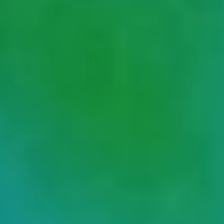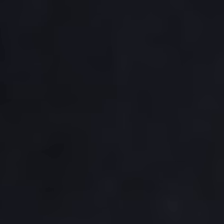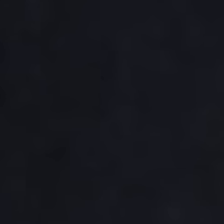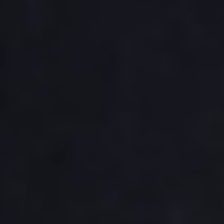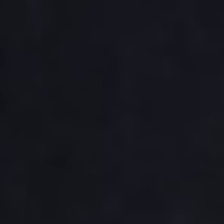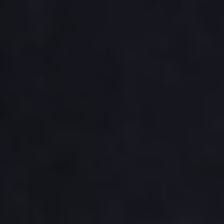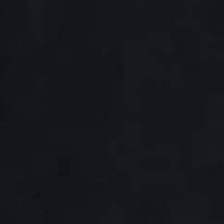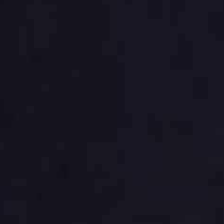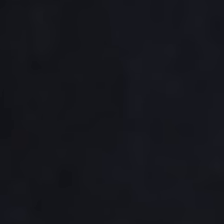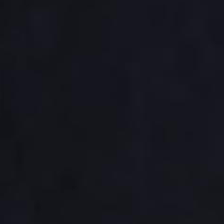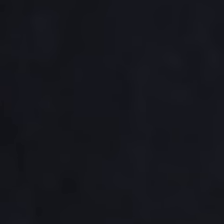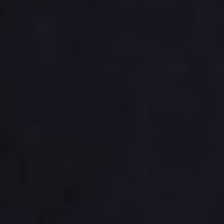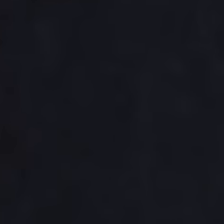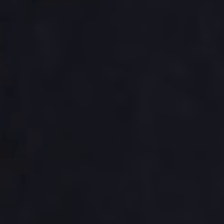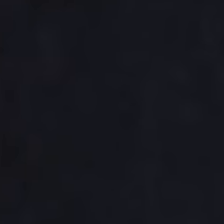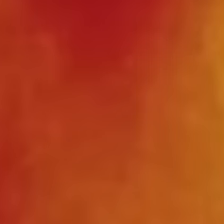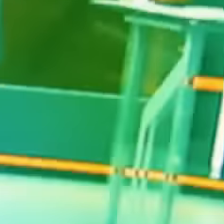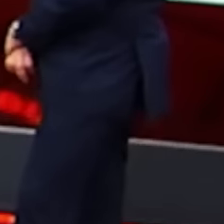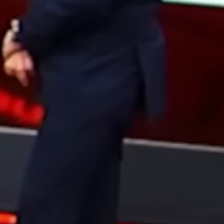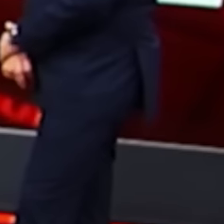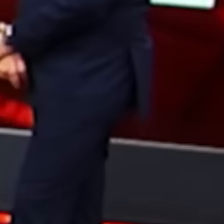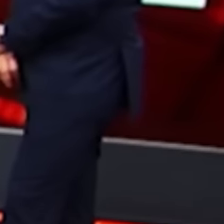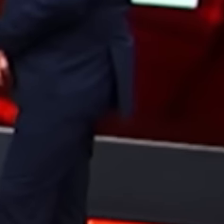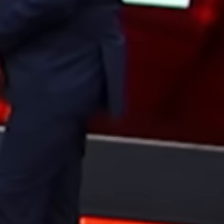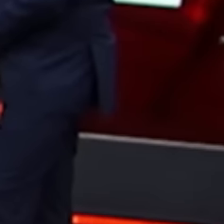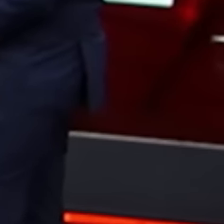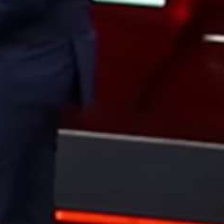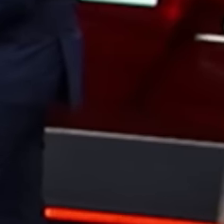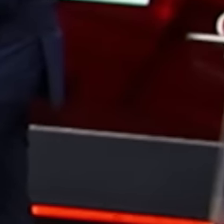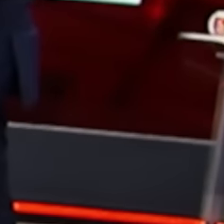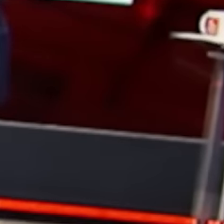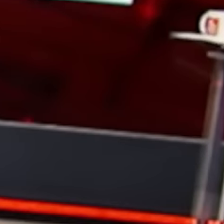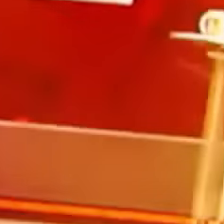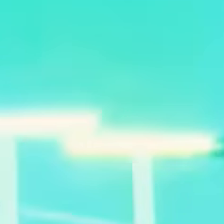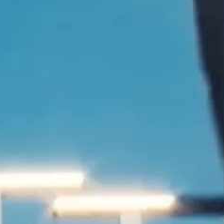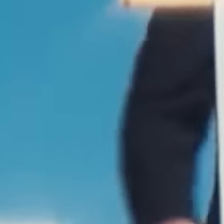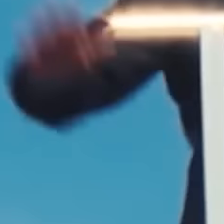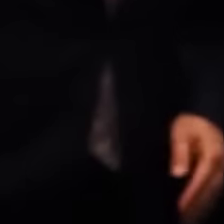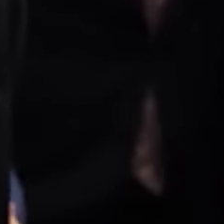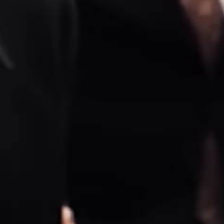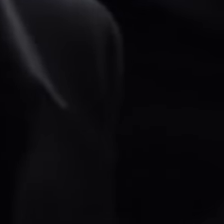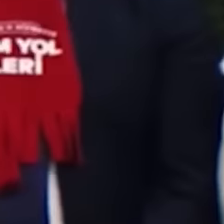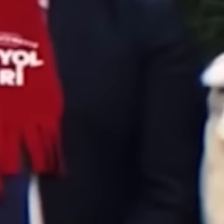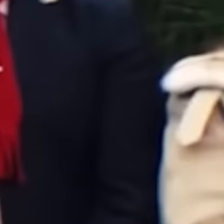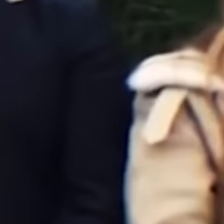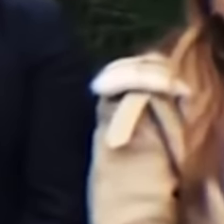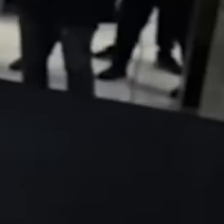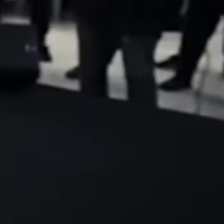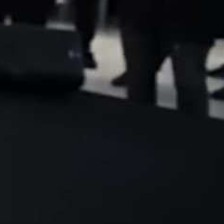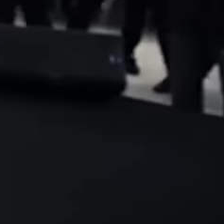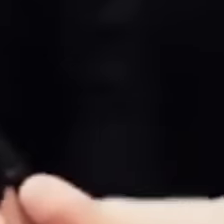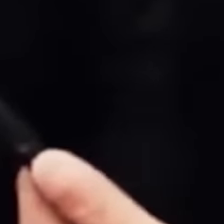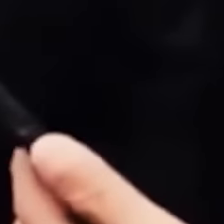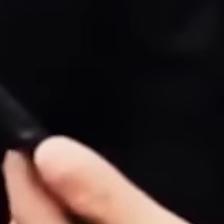olmuş. Nav Haber Genel Yayın Yönetmeni Doğan Şentürk, iki ajanstan gelen verileri analiz edecek ve sonuçlar netleştiğinde